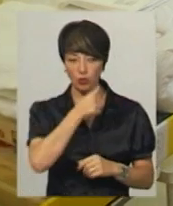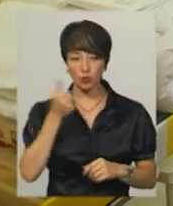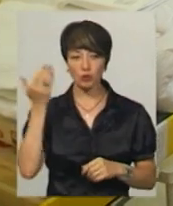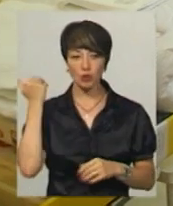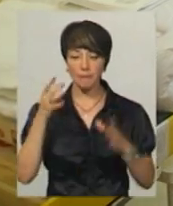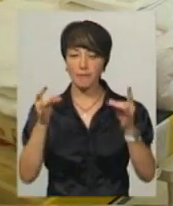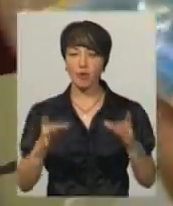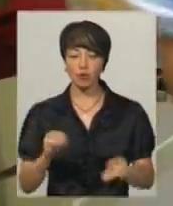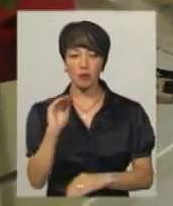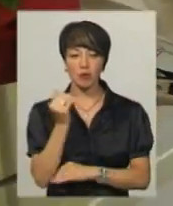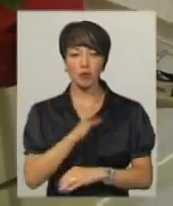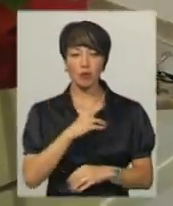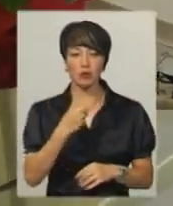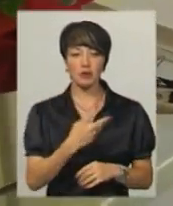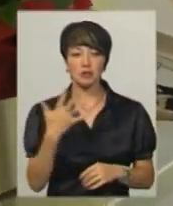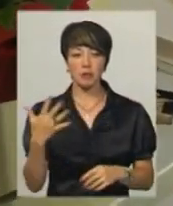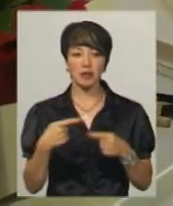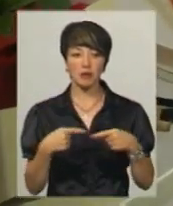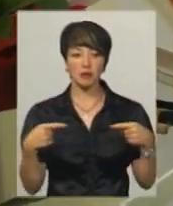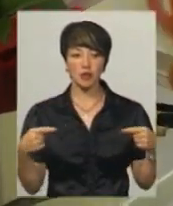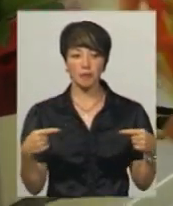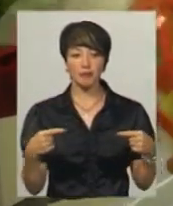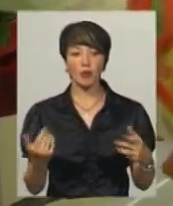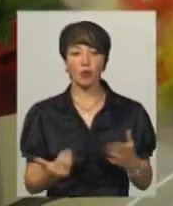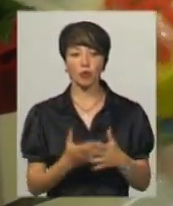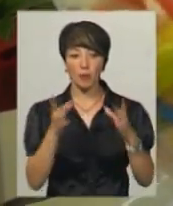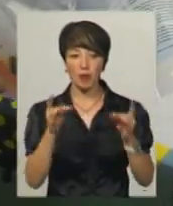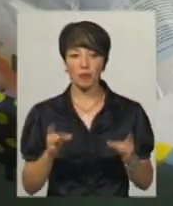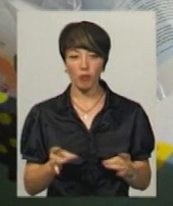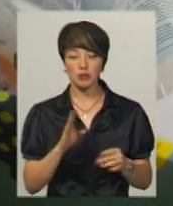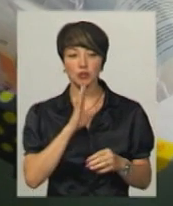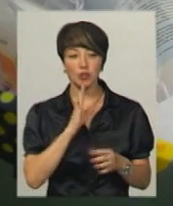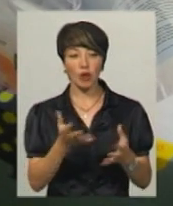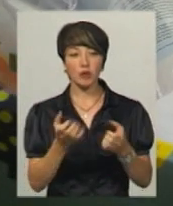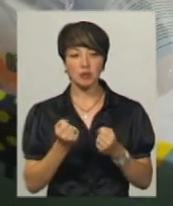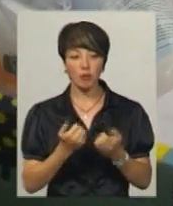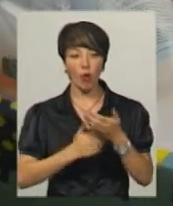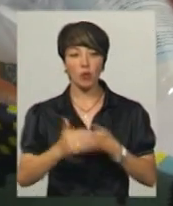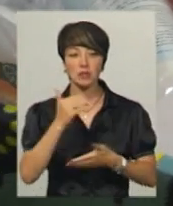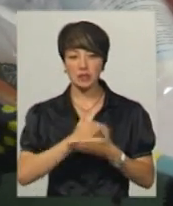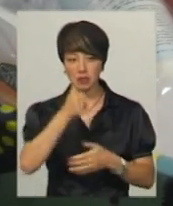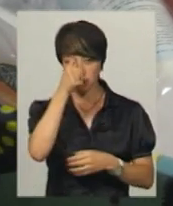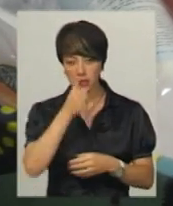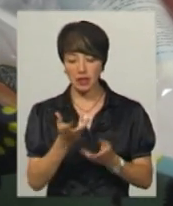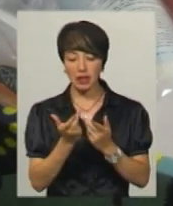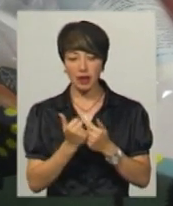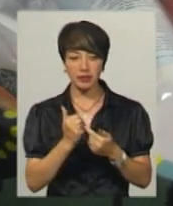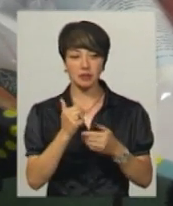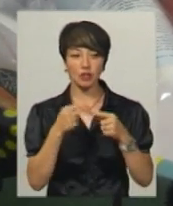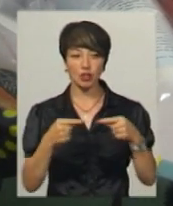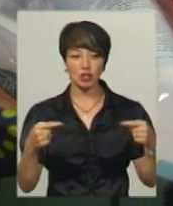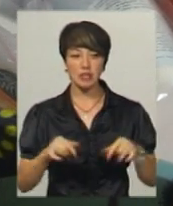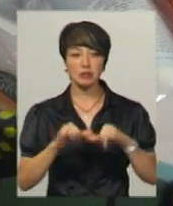у пакунку малюка було 25 речей. В оновленому бебі-боксі, який породілі отримують останній місяць, кількість речей збільшили